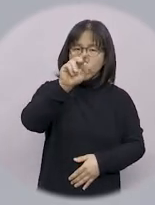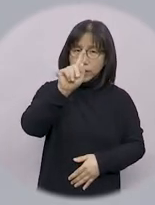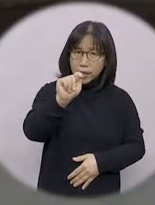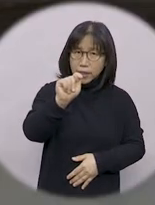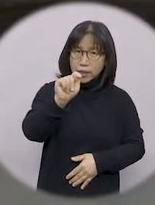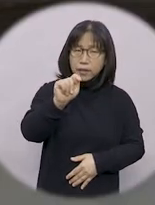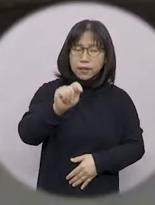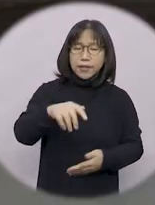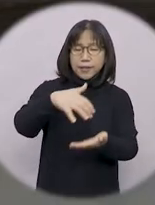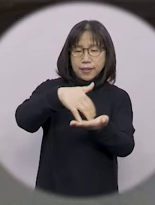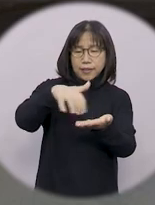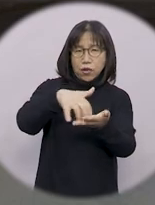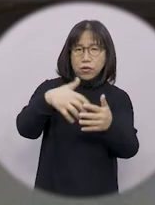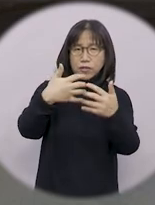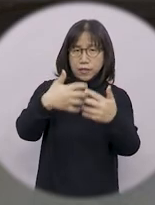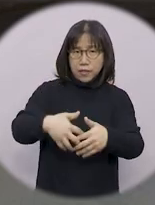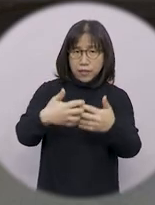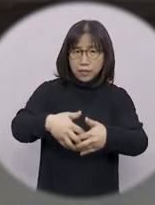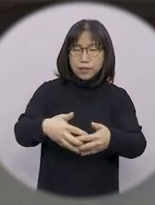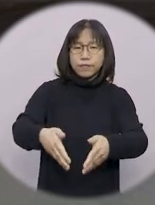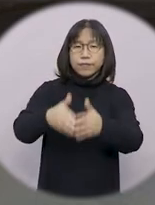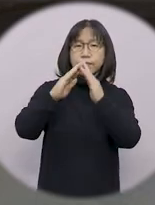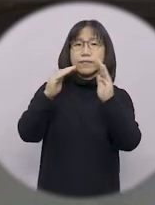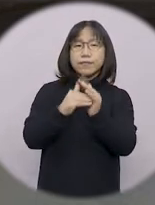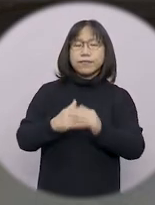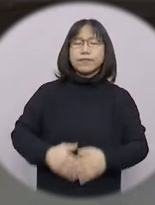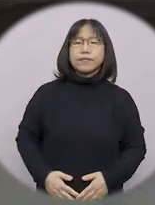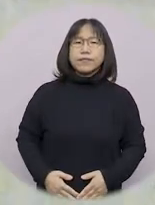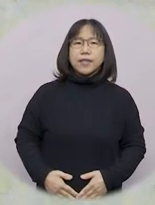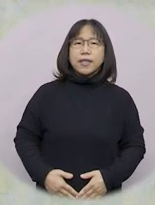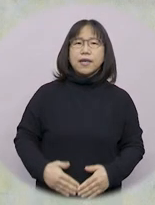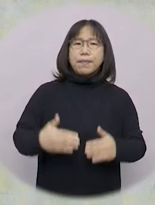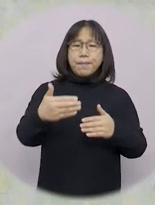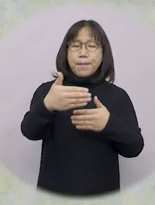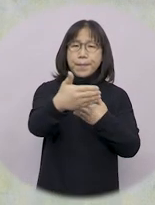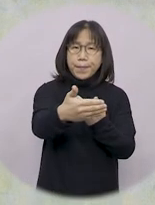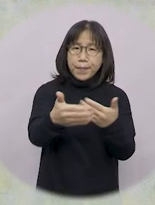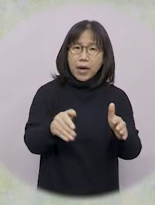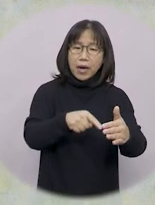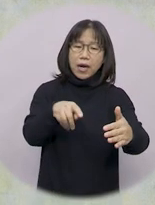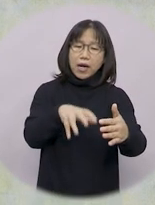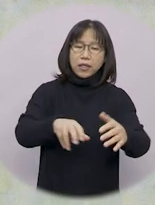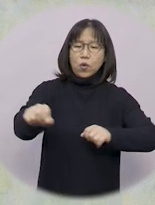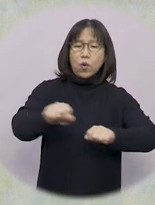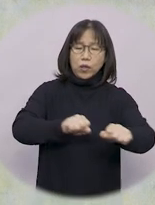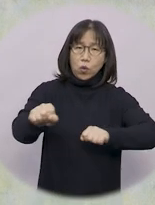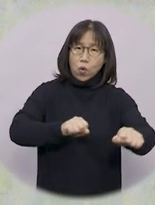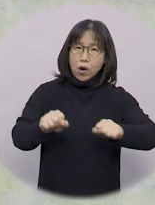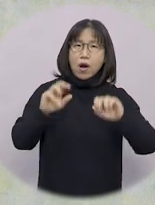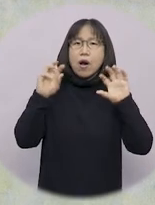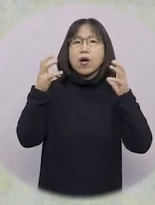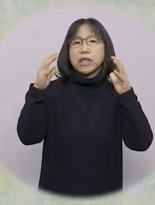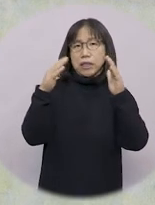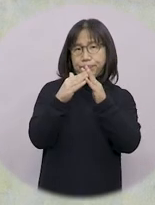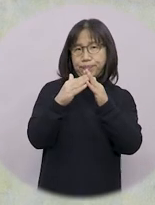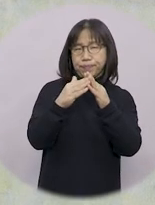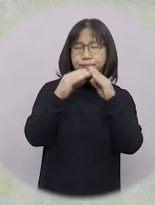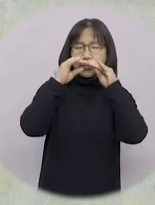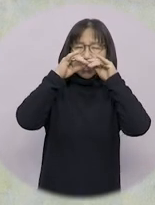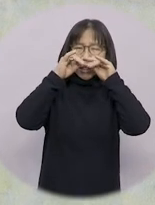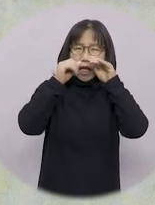실내공기질 측정기 가 설치되었습니다 슬라 활동에 잦은 어린이집에 제 경우에는 밀폐된 공간이라서